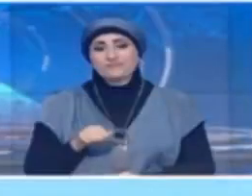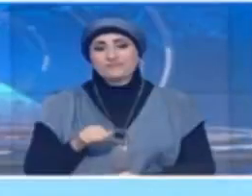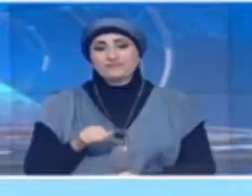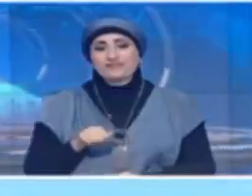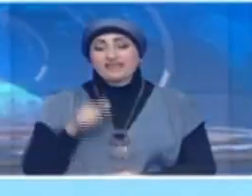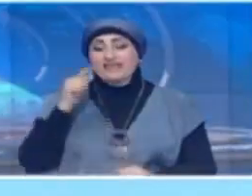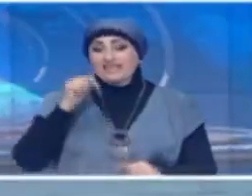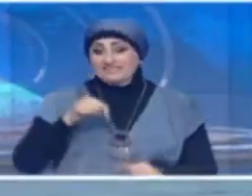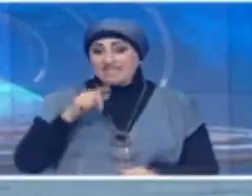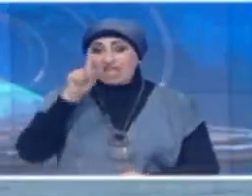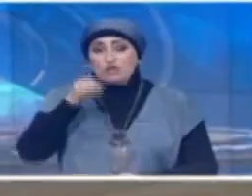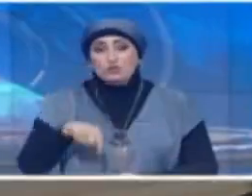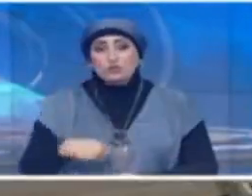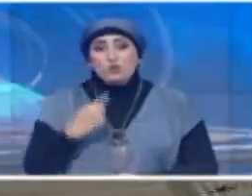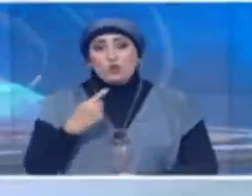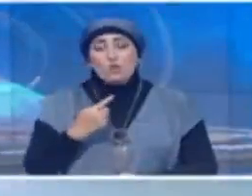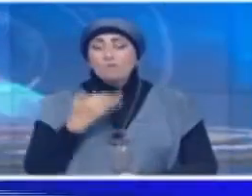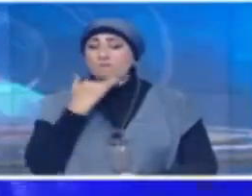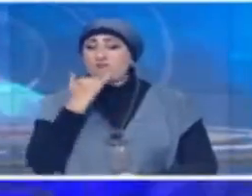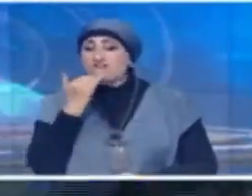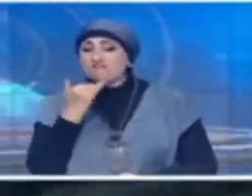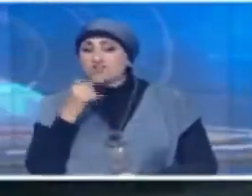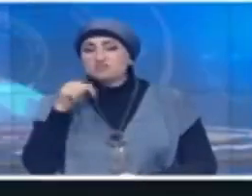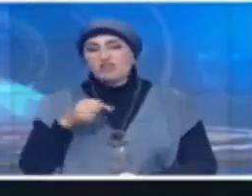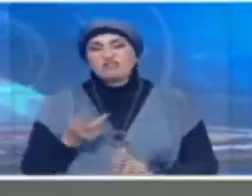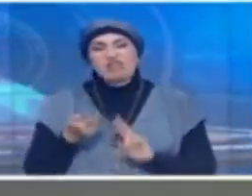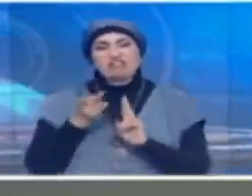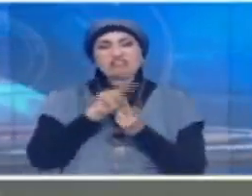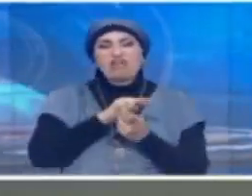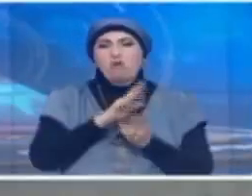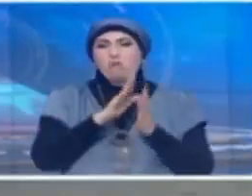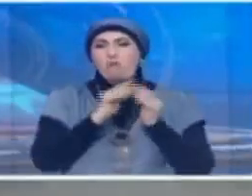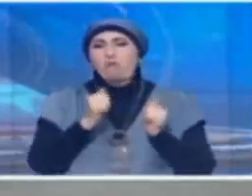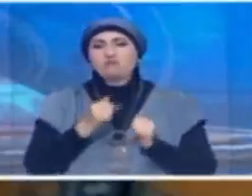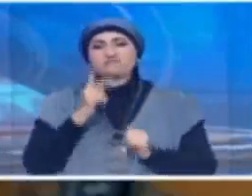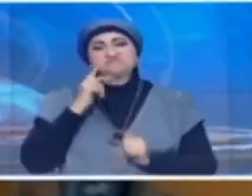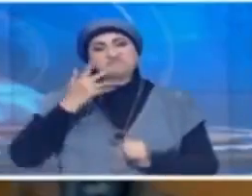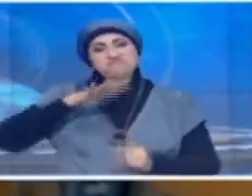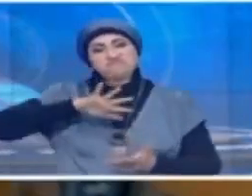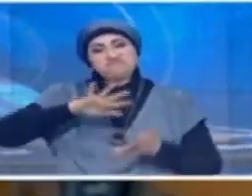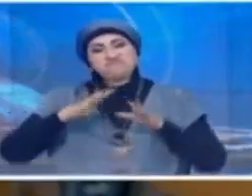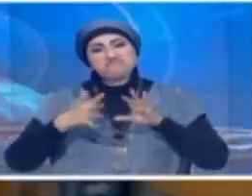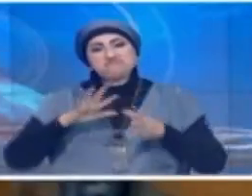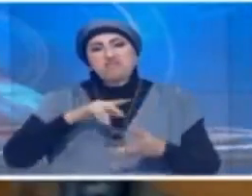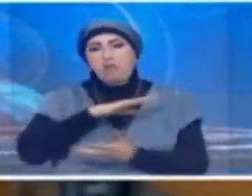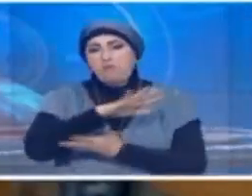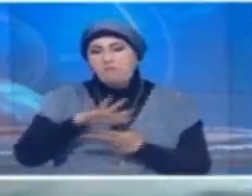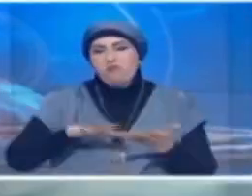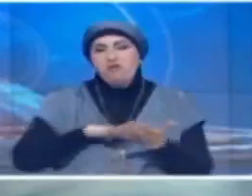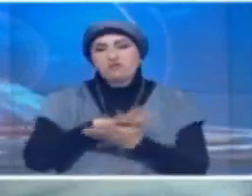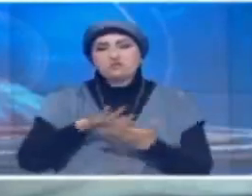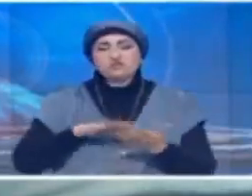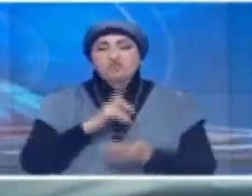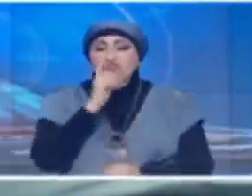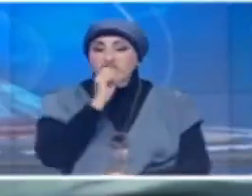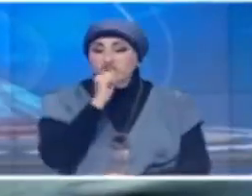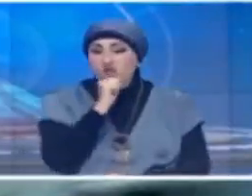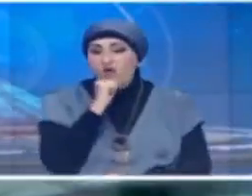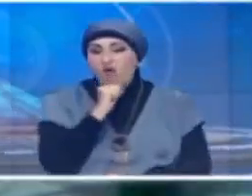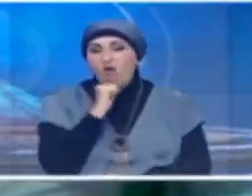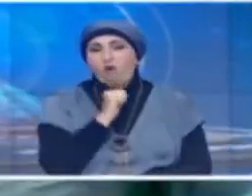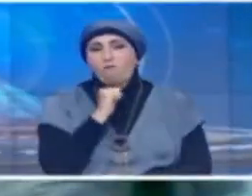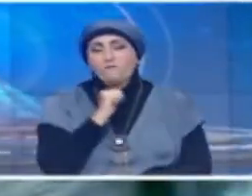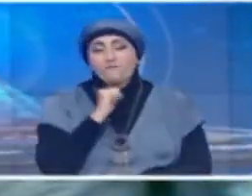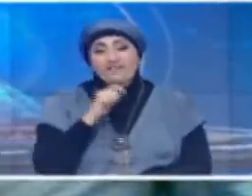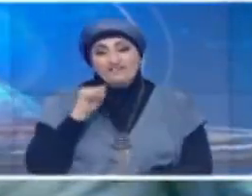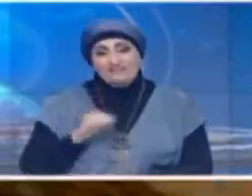لم يكن هذا اليوم لكانت مصر الان في مسار اخر، مسار ربما التفكير فيه فقط كان يعني